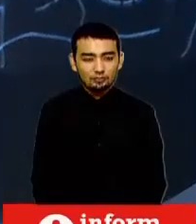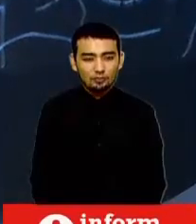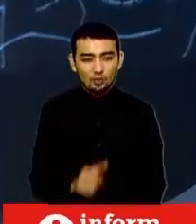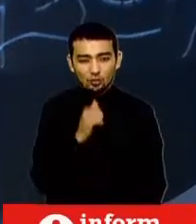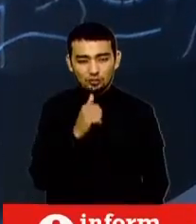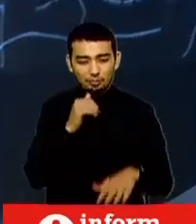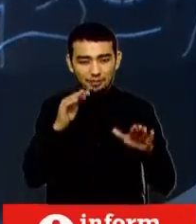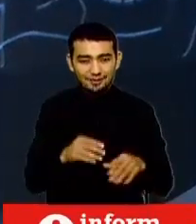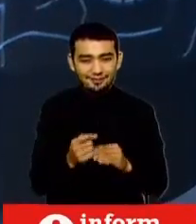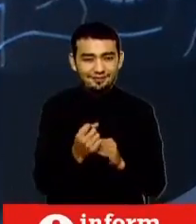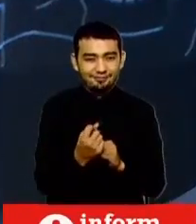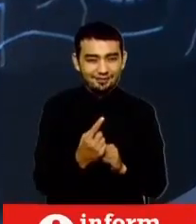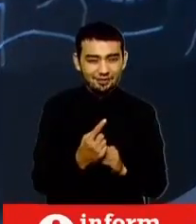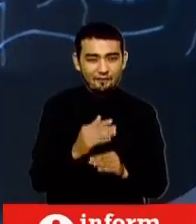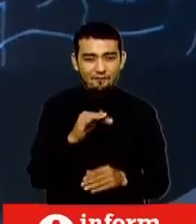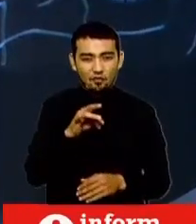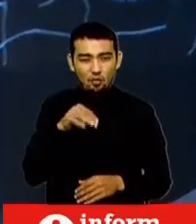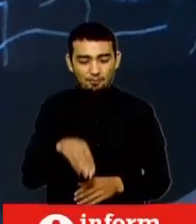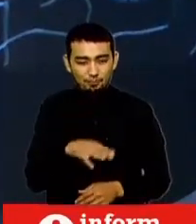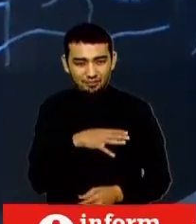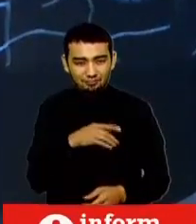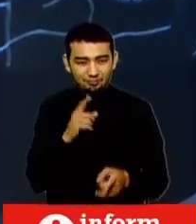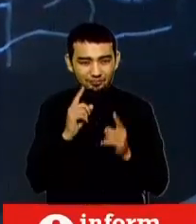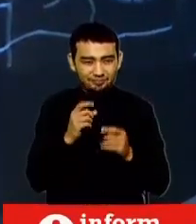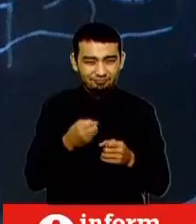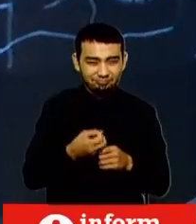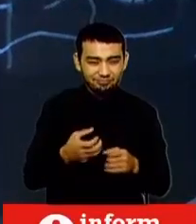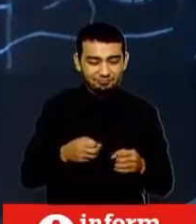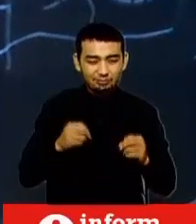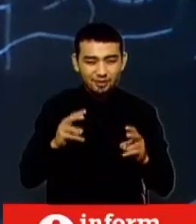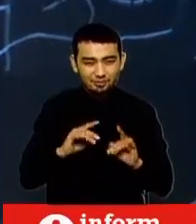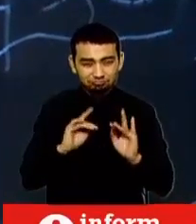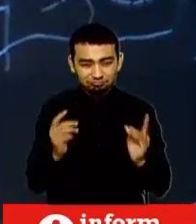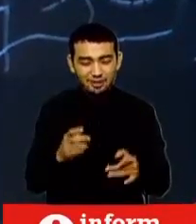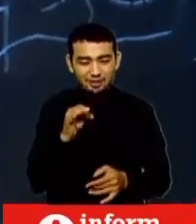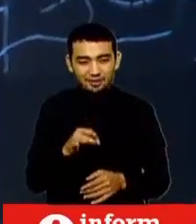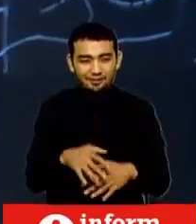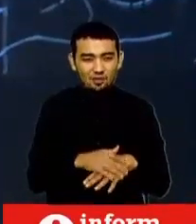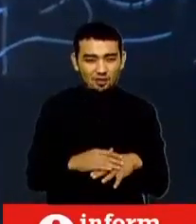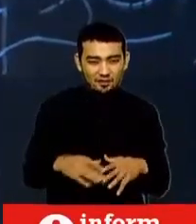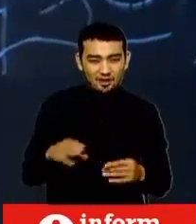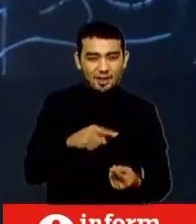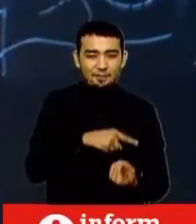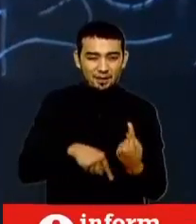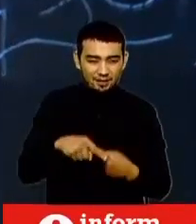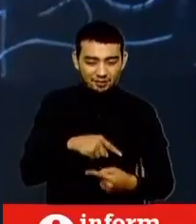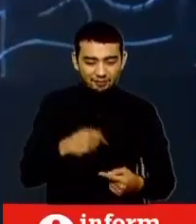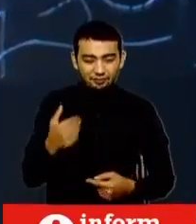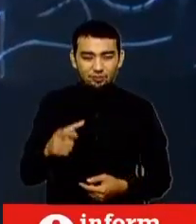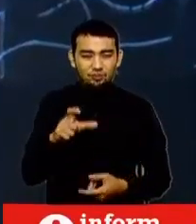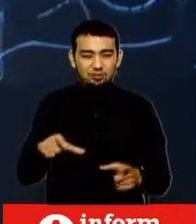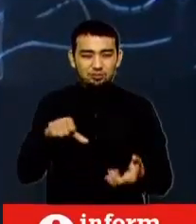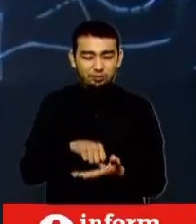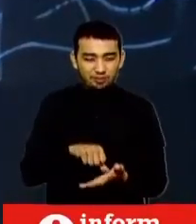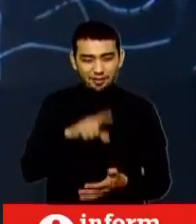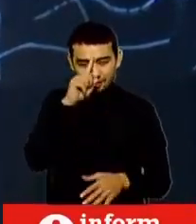Костанайда 11-ші азаматтық форум өтті. Биылғы кездесуде алғаш рет халықаралық ұйым өкілдері қатысты. Бизнес өкілдері, үкіметтік емес ұйымдар